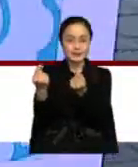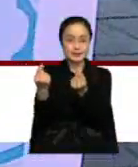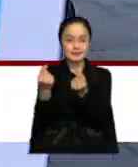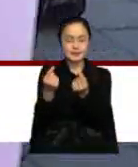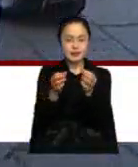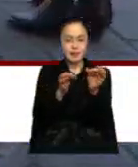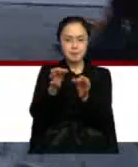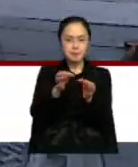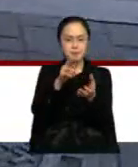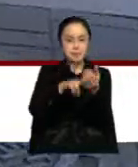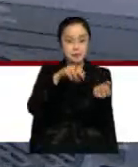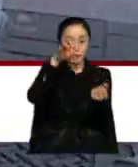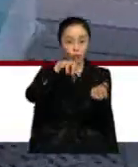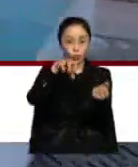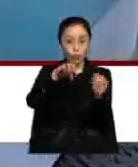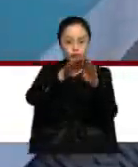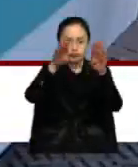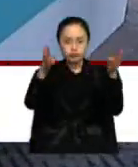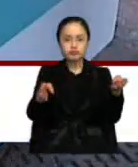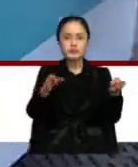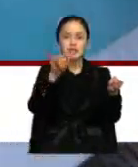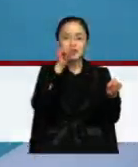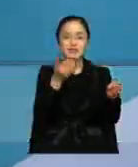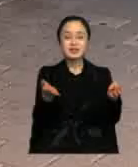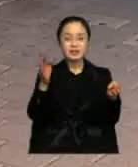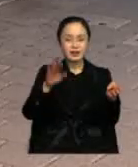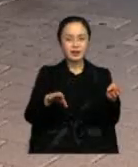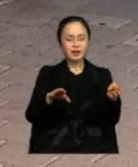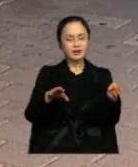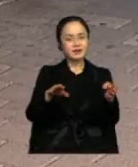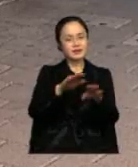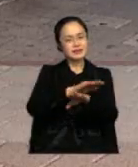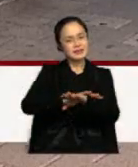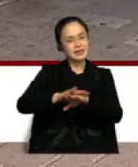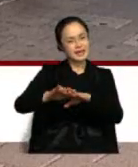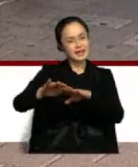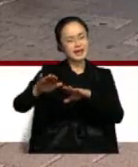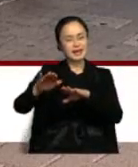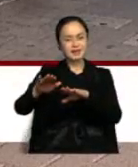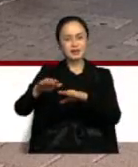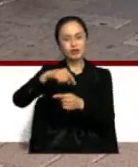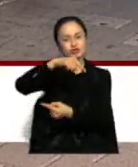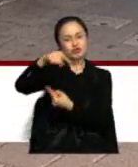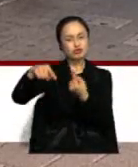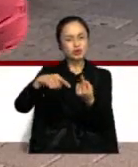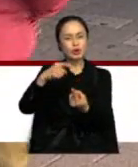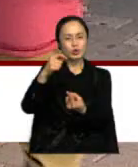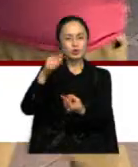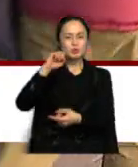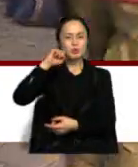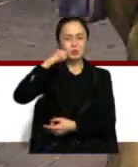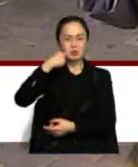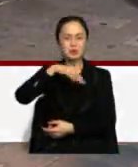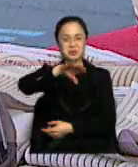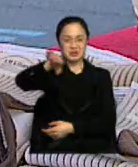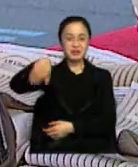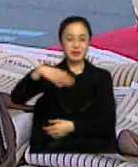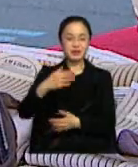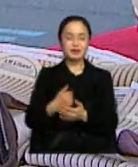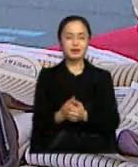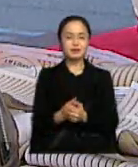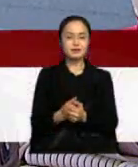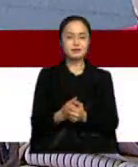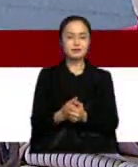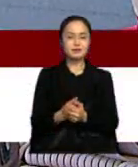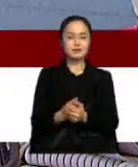어디를 둘러봐도 도로 점용 허가 표찰은 붙어 있지 않습니다. 노점 실명제의 핵심인 도로 점용 허가가 아직 나지 않은 겁니다.